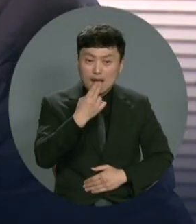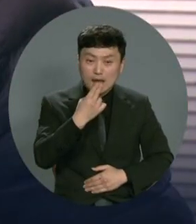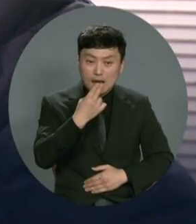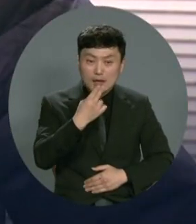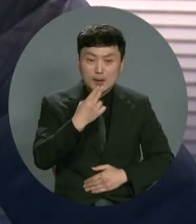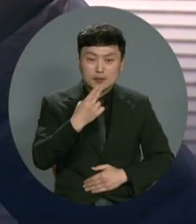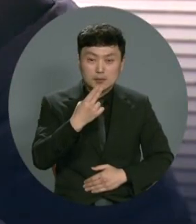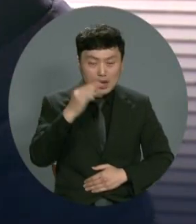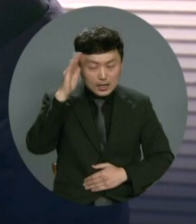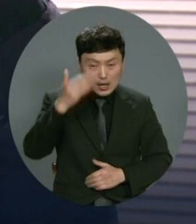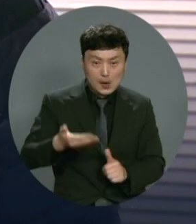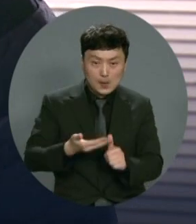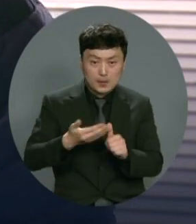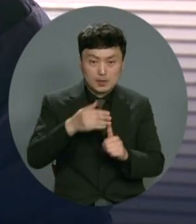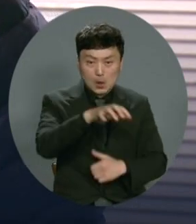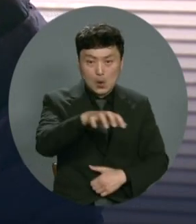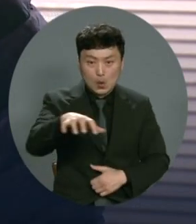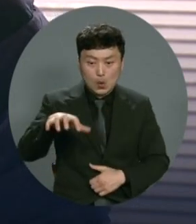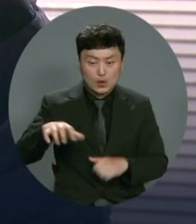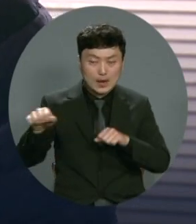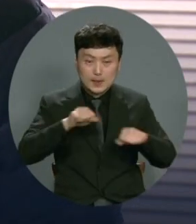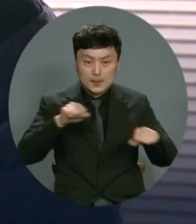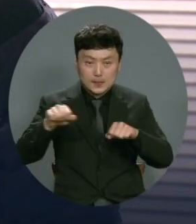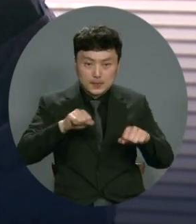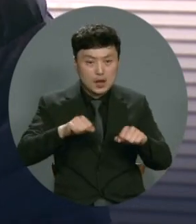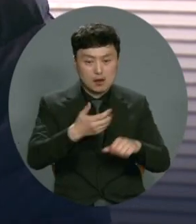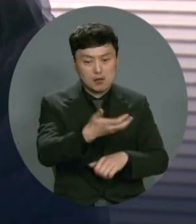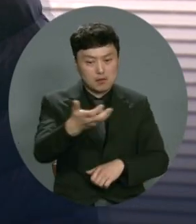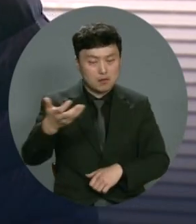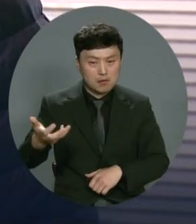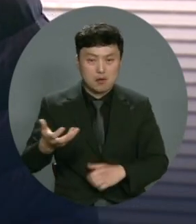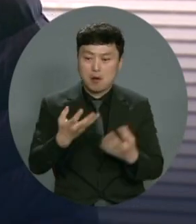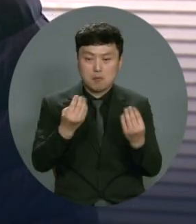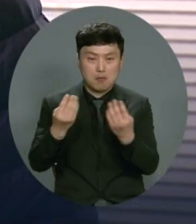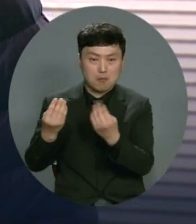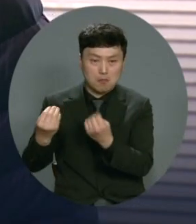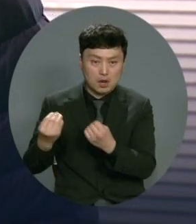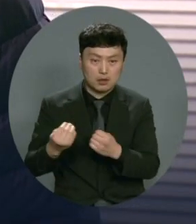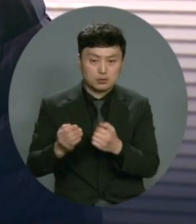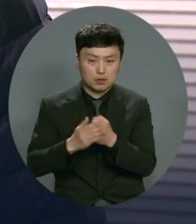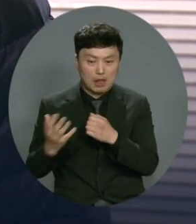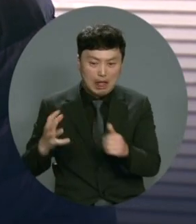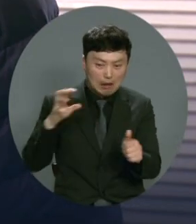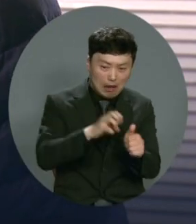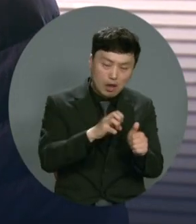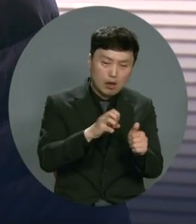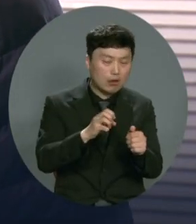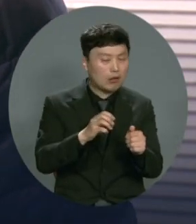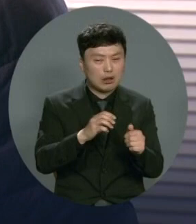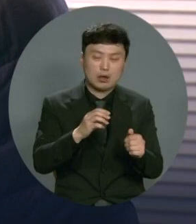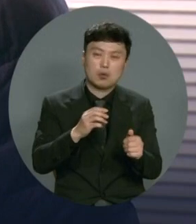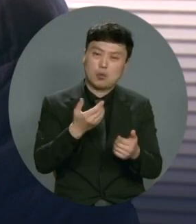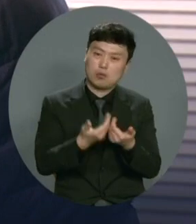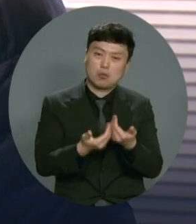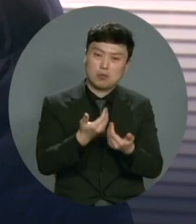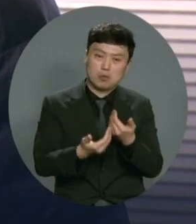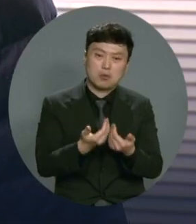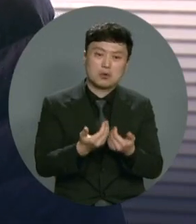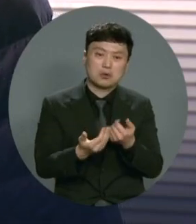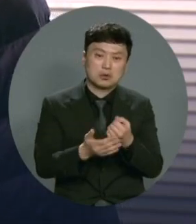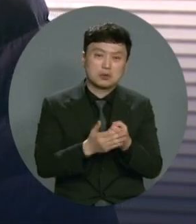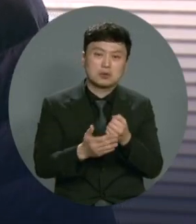양육을 해서 현장에 나가서 이제 일을 하게 되는 경우가 이제 공격성을 가진 개체들을 현장에 운영에 좀